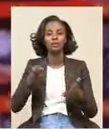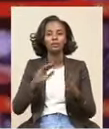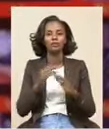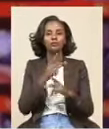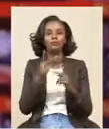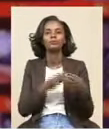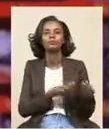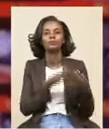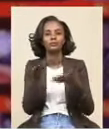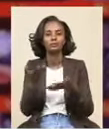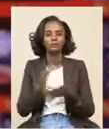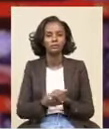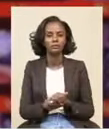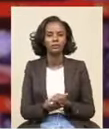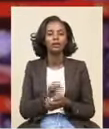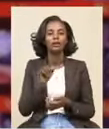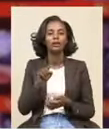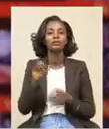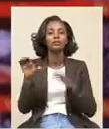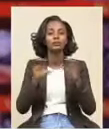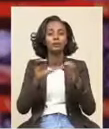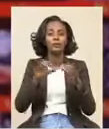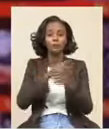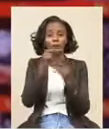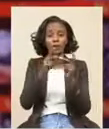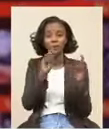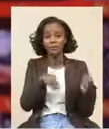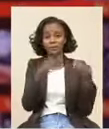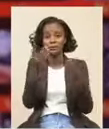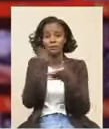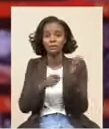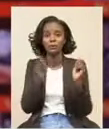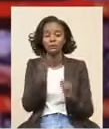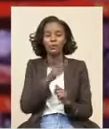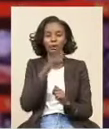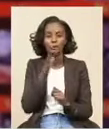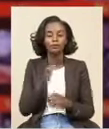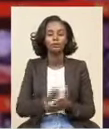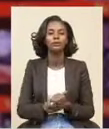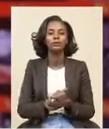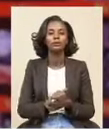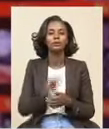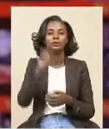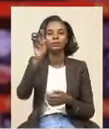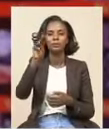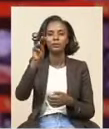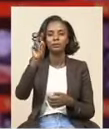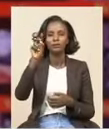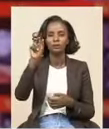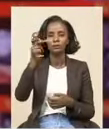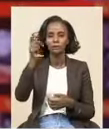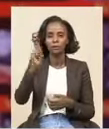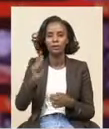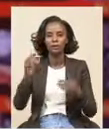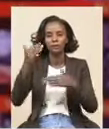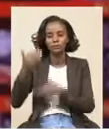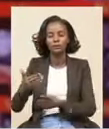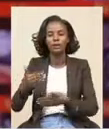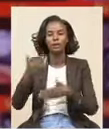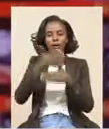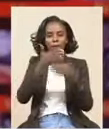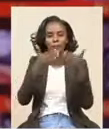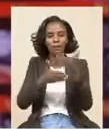ነው የምንሰጠው። ይሄን ስናደርግ ቦታ መስጠት ብቻም ሳይሆን ከመቄዶንያ ጎን በመሆን ግንባታው እስከሚያልቅ